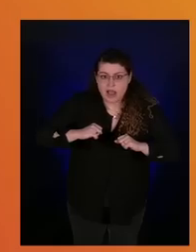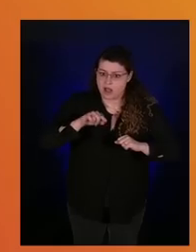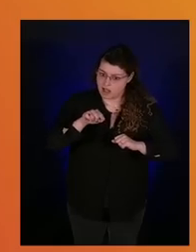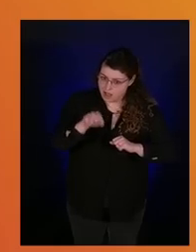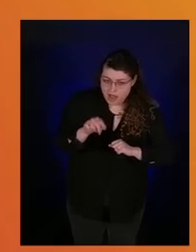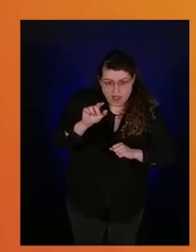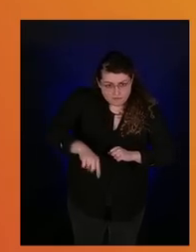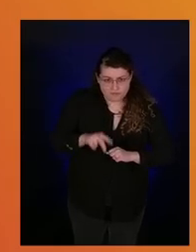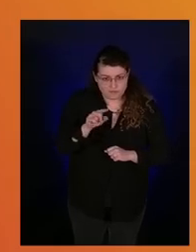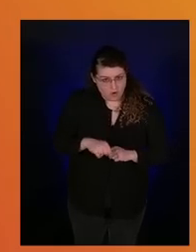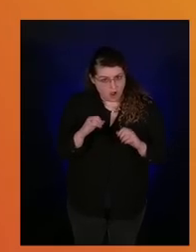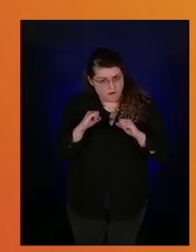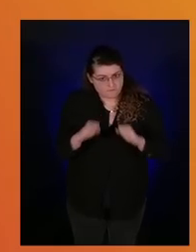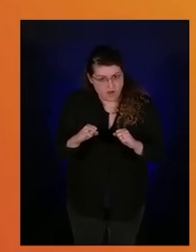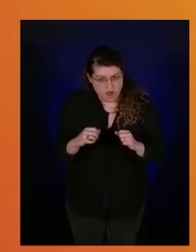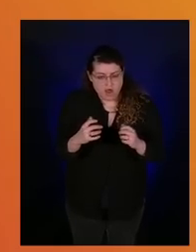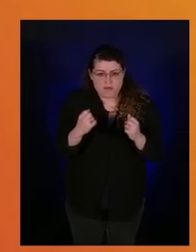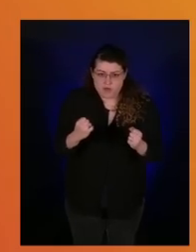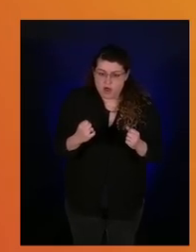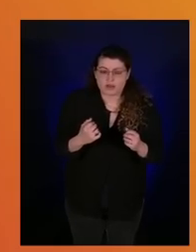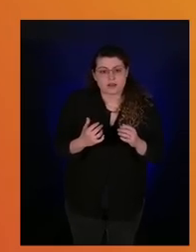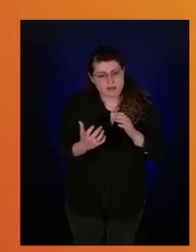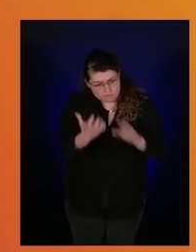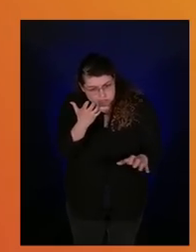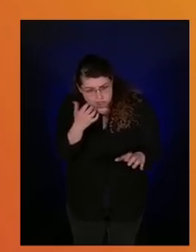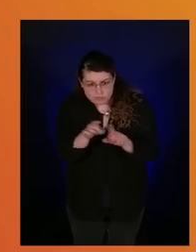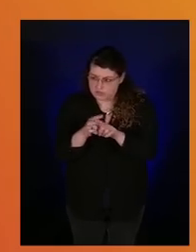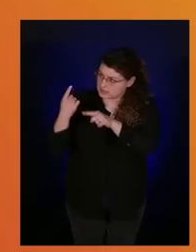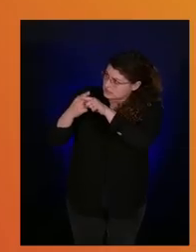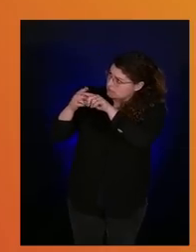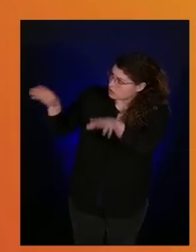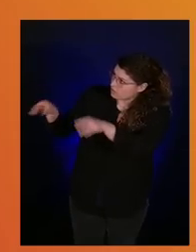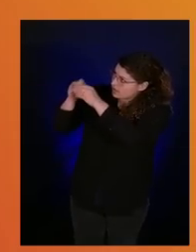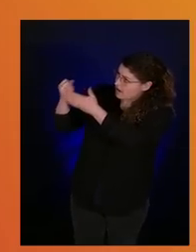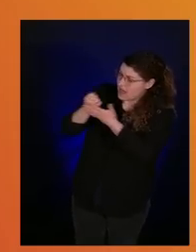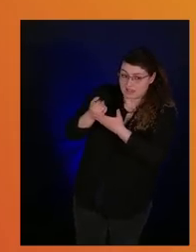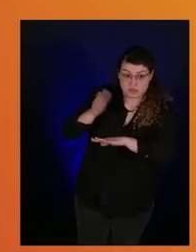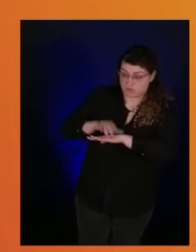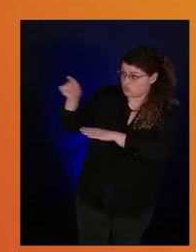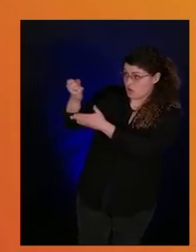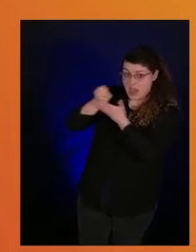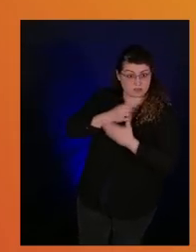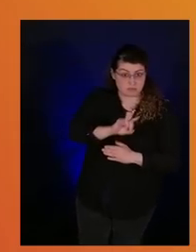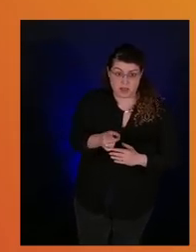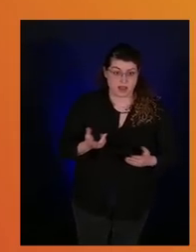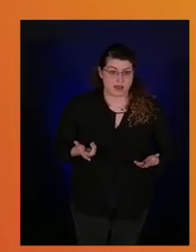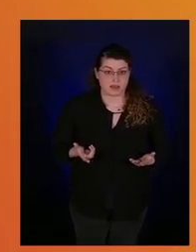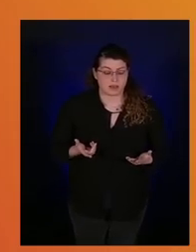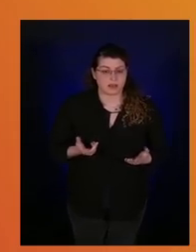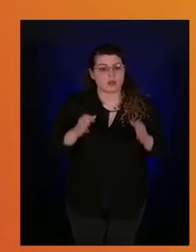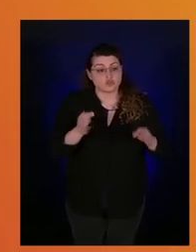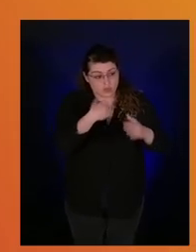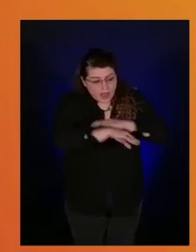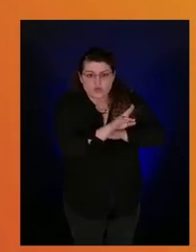fort, visible et portée par un engagement confédéral, ce qui n'a pas été le cas. C'est bien dans les